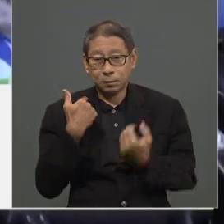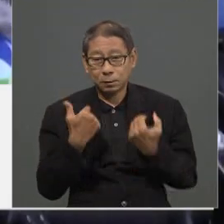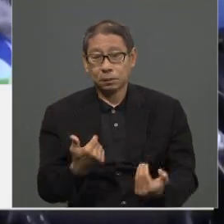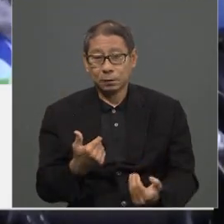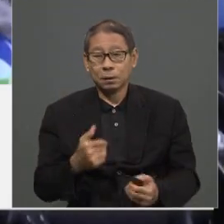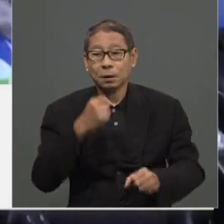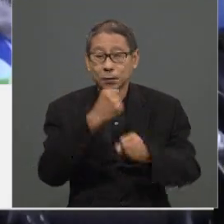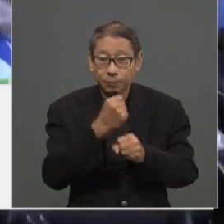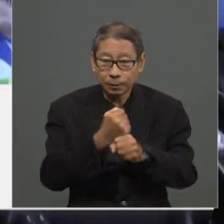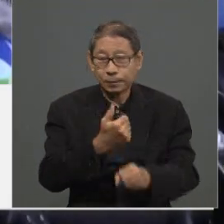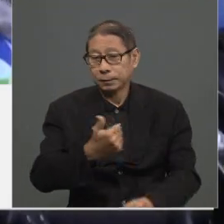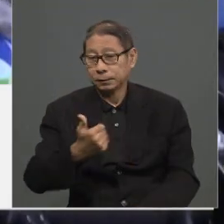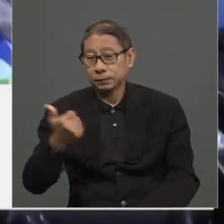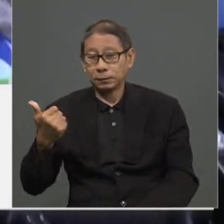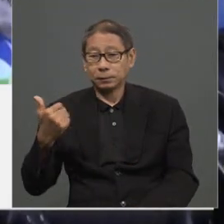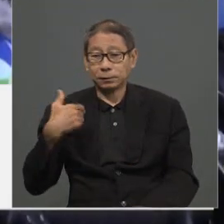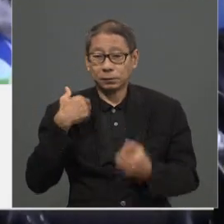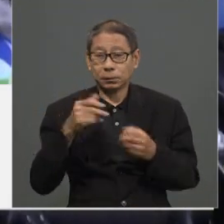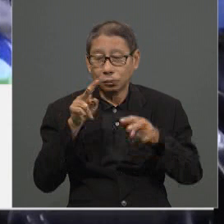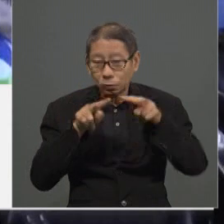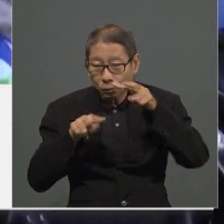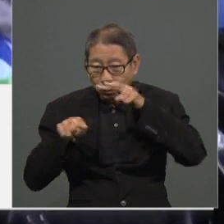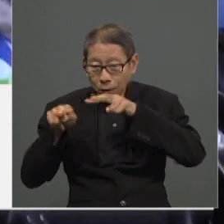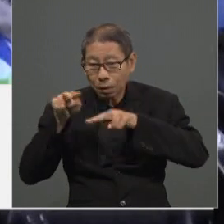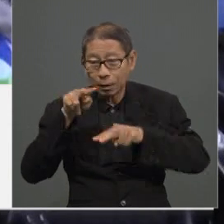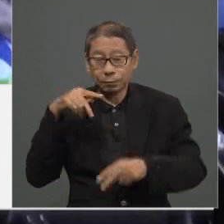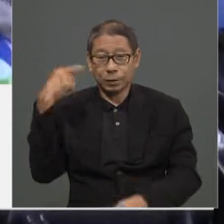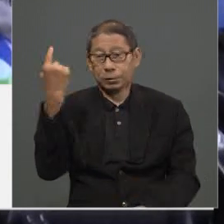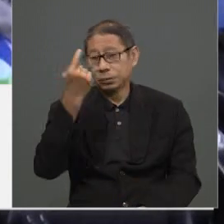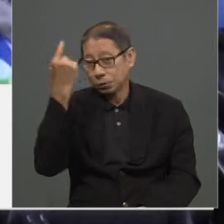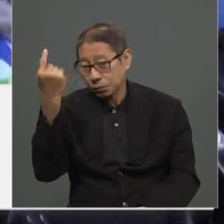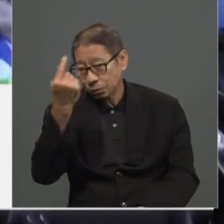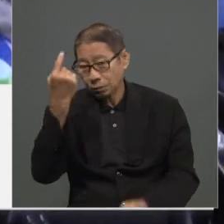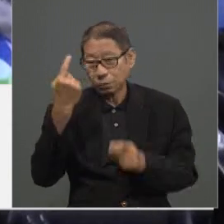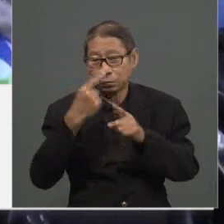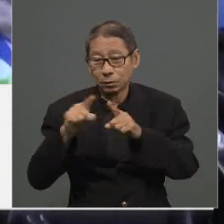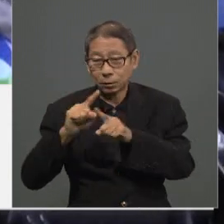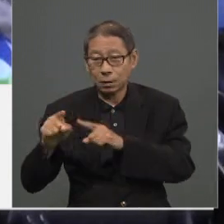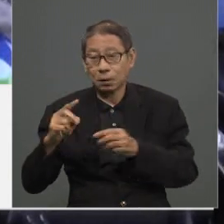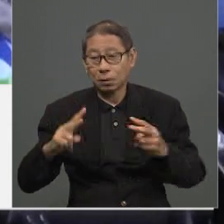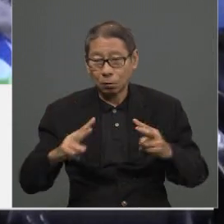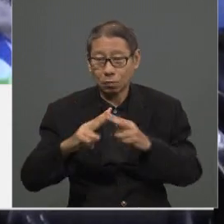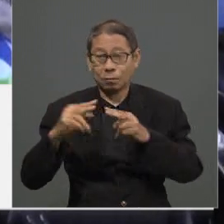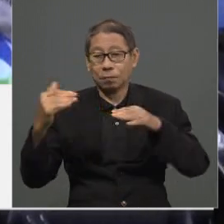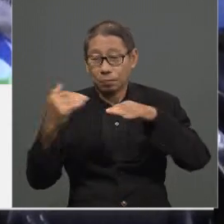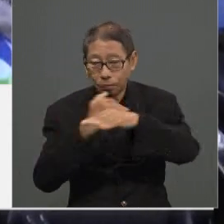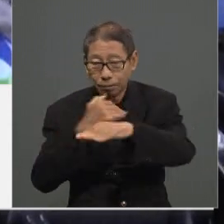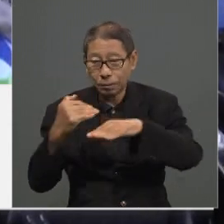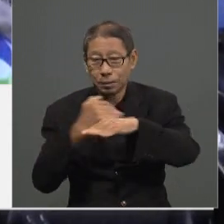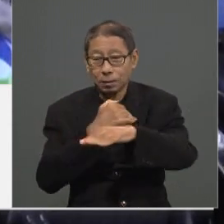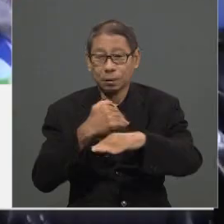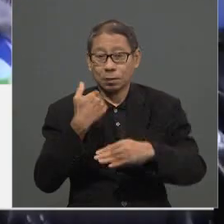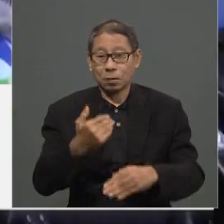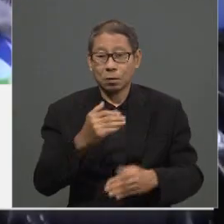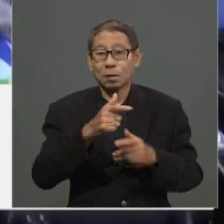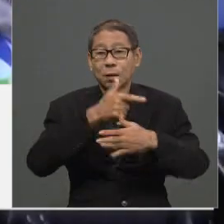ภารกิจอย่างอื่นนี่ที่จะไปดูงานเนี่ยไปดูพื้นที่ที่มันมีปัญหาเนี่ยคมนาคมจะขอยกเลิกก่อนนี่จะล